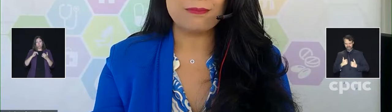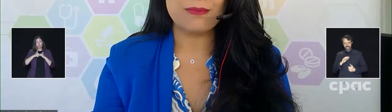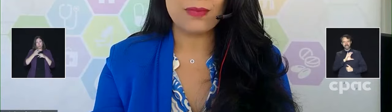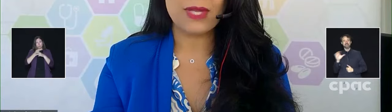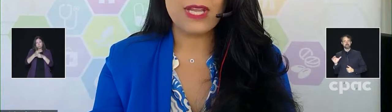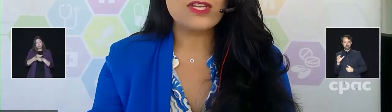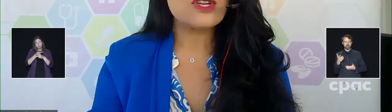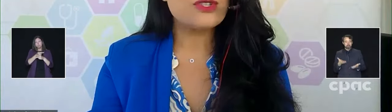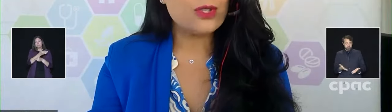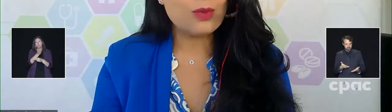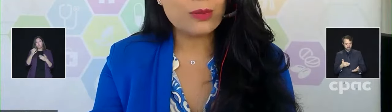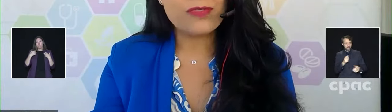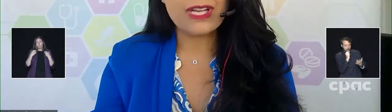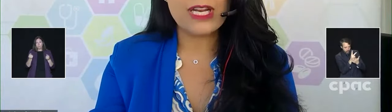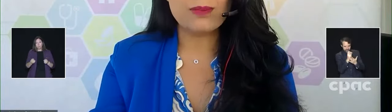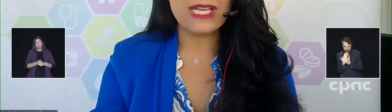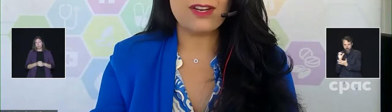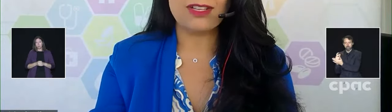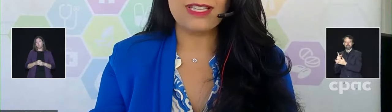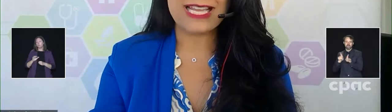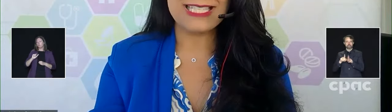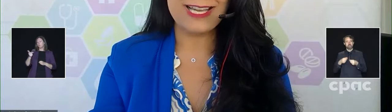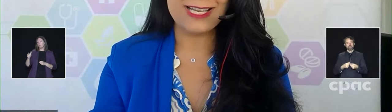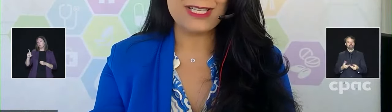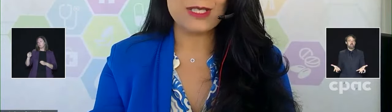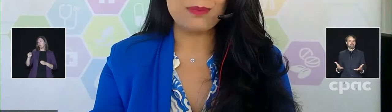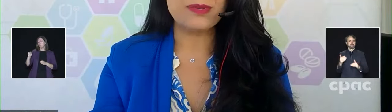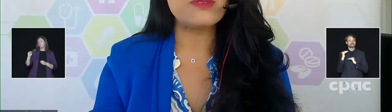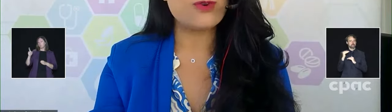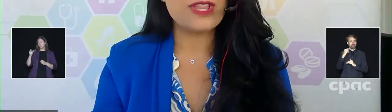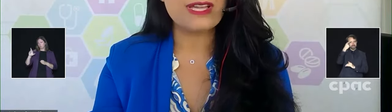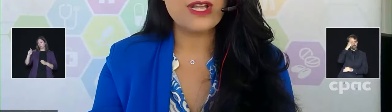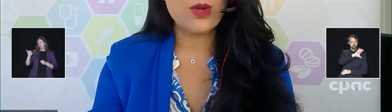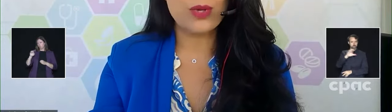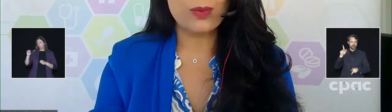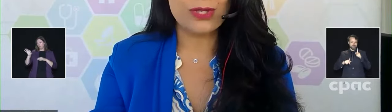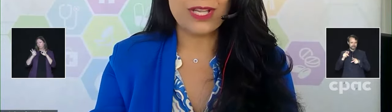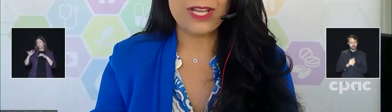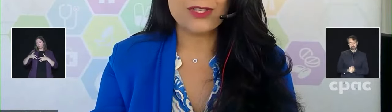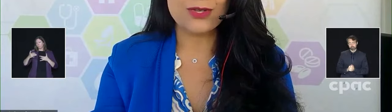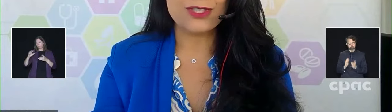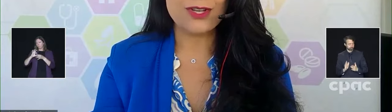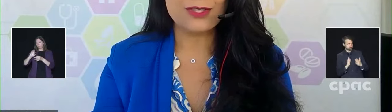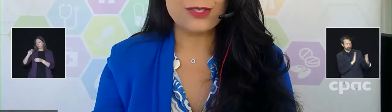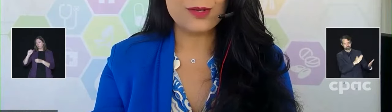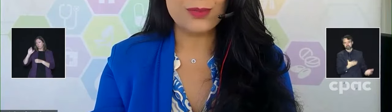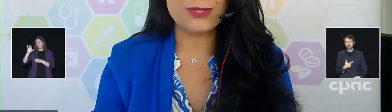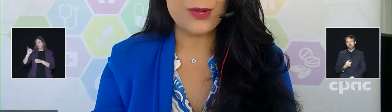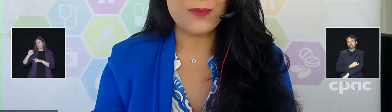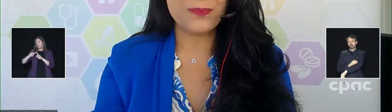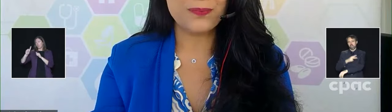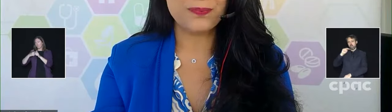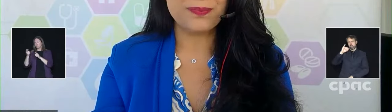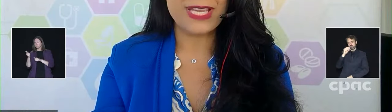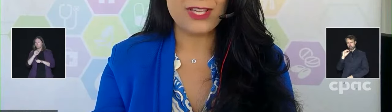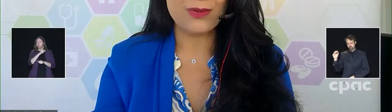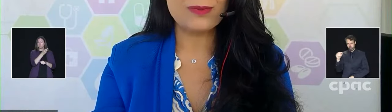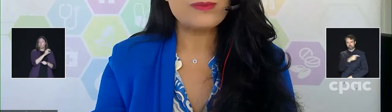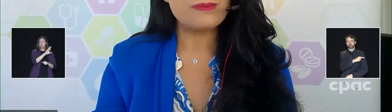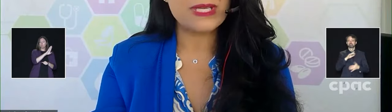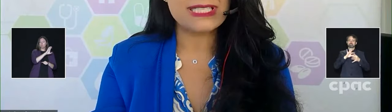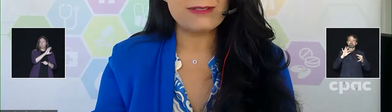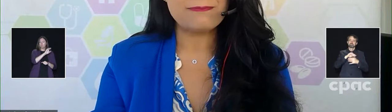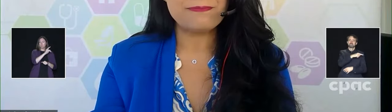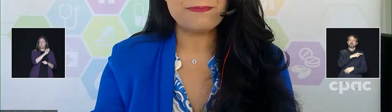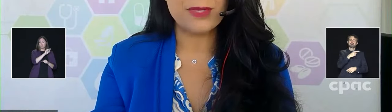healthy. Dr. Neu will provide an update on NACI guidance, but before that, we will turn to Dr. Bertram. Thank you.